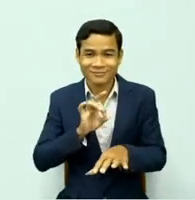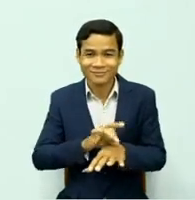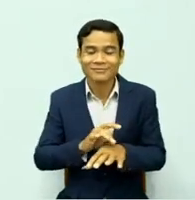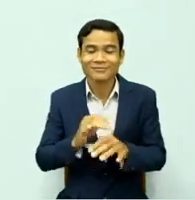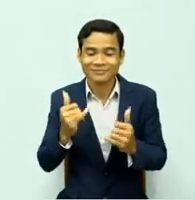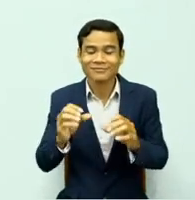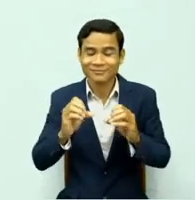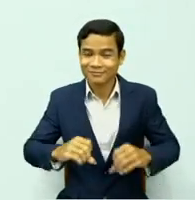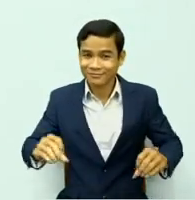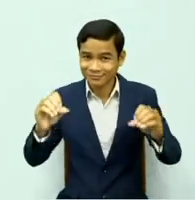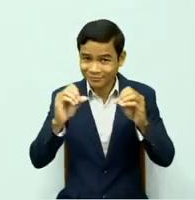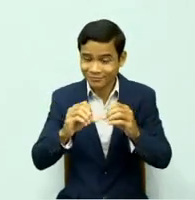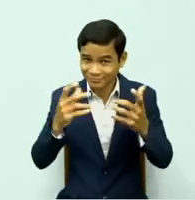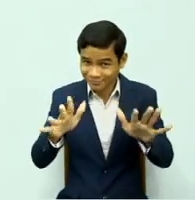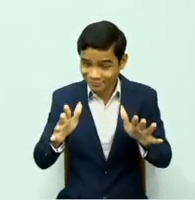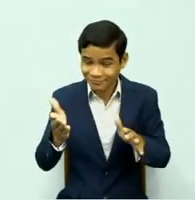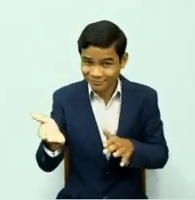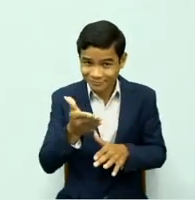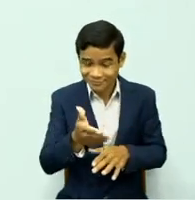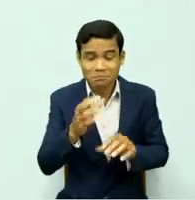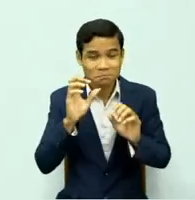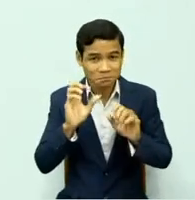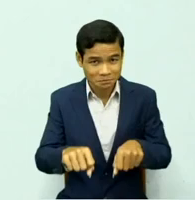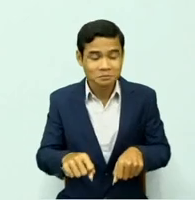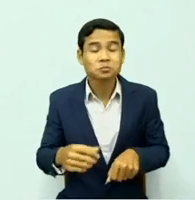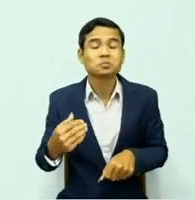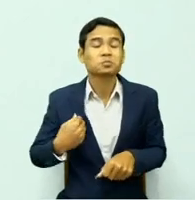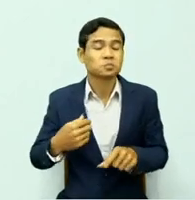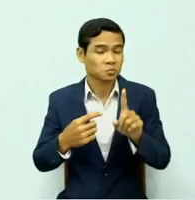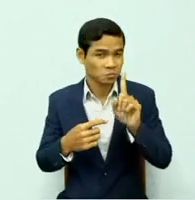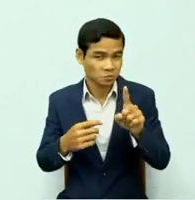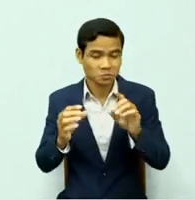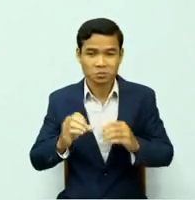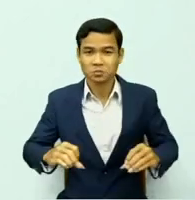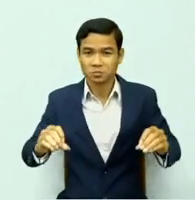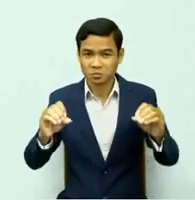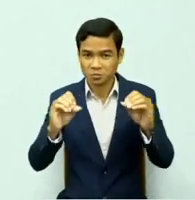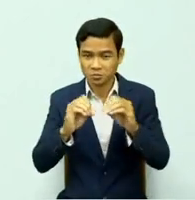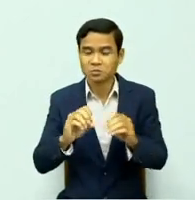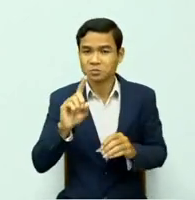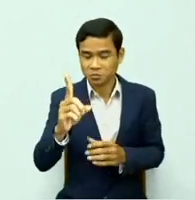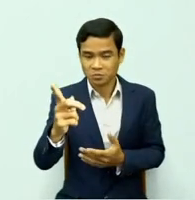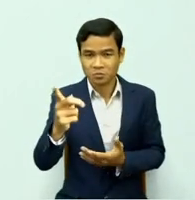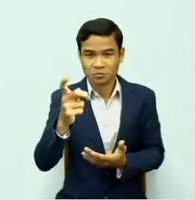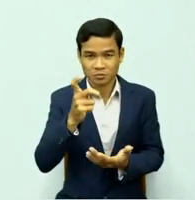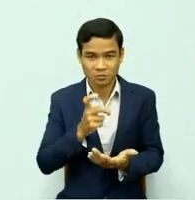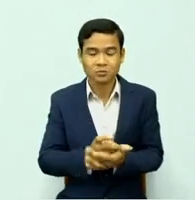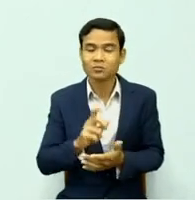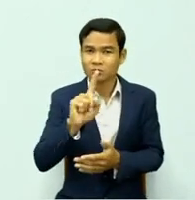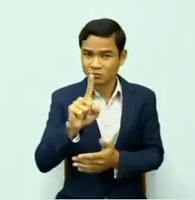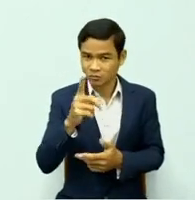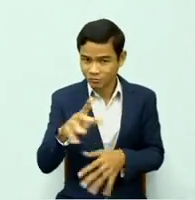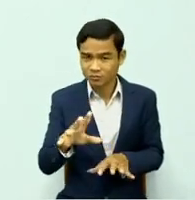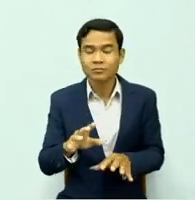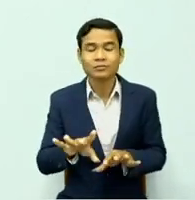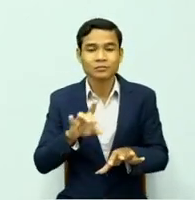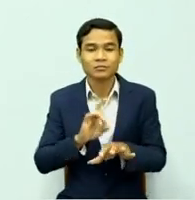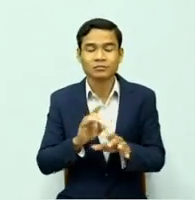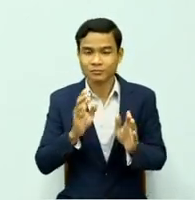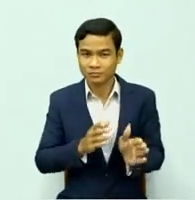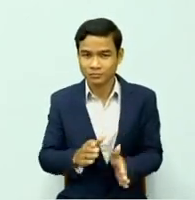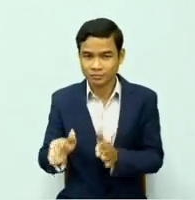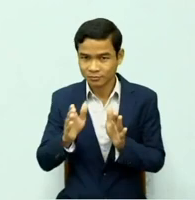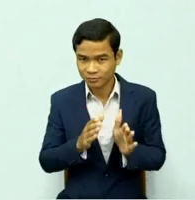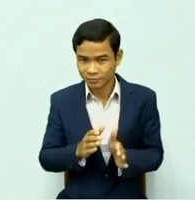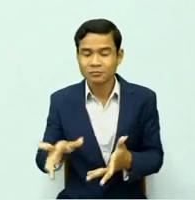ចាកូនមើលណាអ្នកគ្រូមានភួយអញ្ចឹងរូបចុងក្រោយរបស់អ្នកគ្រូគឺភួយនេះឯងណាកូនរូបចុងក្រោយរបស់អ្នកគ្រូគឺភួយអញ្ចឹងពេលនេះកូនអាចគេងបានណាកូនណាពេលដែលកូនមានក្រែមានពូកមានខ្នើយមានភួយបែបនេះចាកូនអាចគេងបានហើយណាកូនណាចាតែកុំភ្លេចឧស្សាហ៍ធ្វើអនាម័យជាប្រចាំហ្នឹងកន្លែងគេងណាកូនណាអញ្ចឹងឥឡូវយើងបានលំនាំខ្លះជាលំនាំណាកូន ចាការដែលយើងរៀបឲ្យវាមានរបៀបបែបនេះ